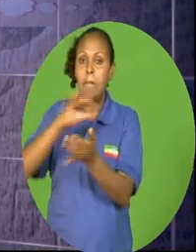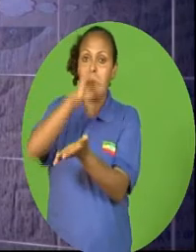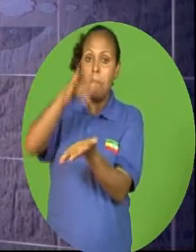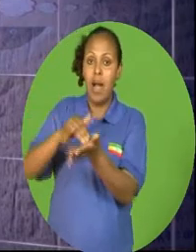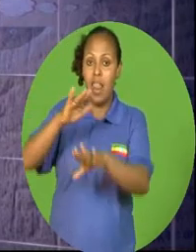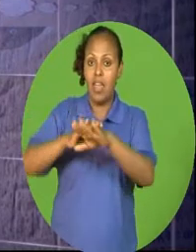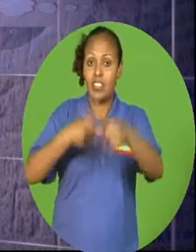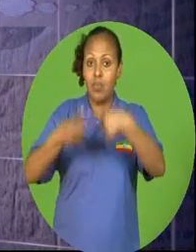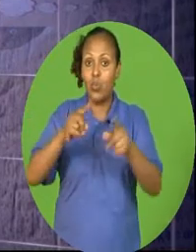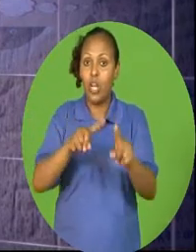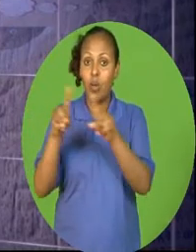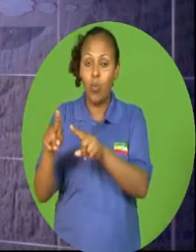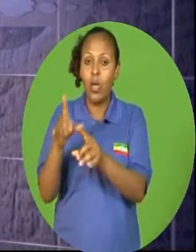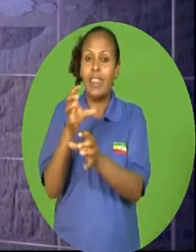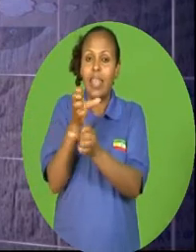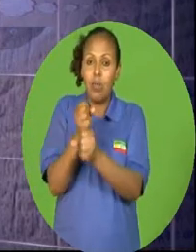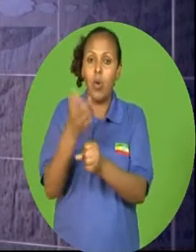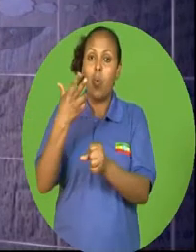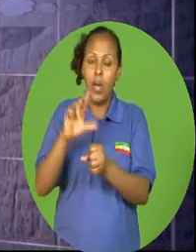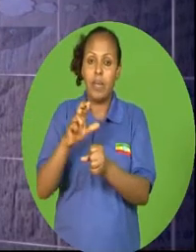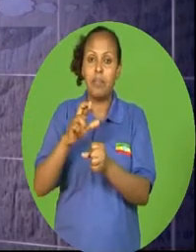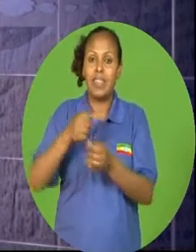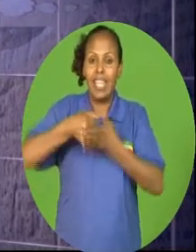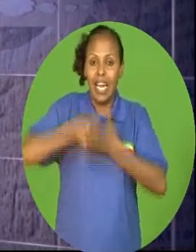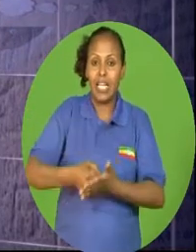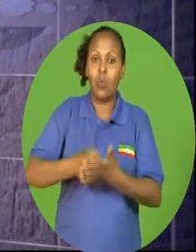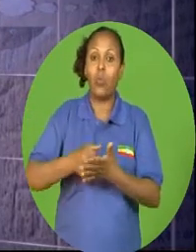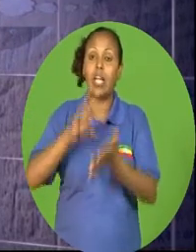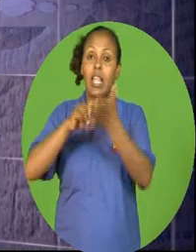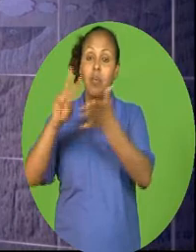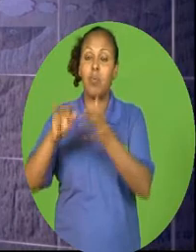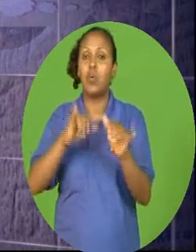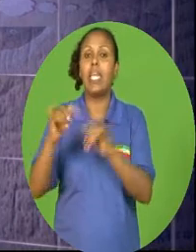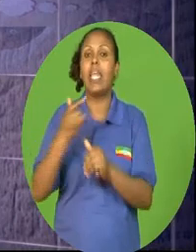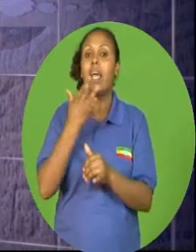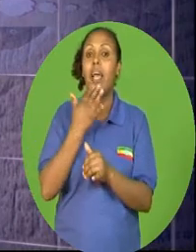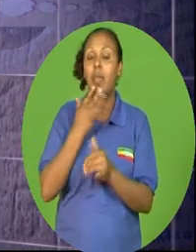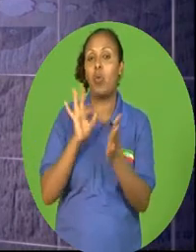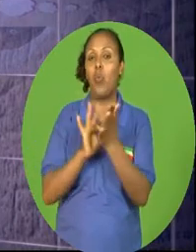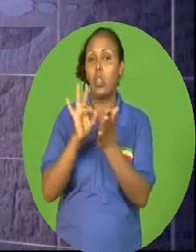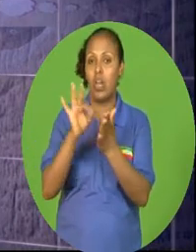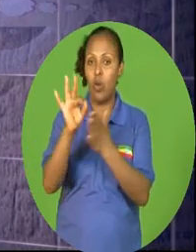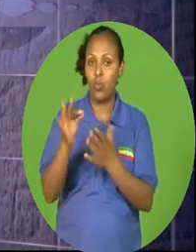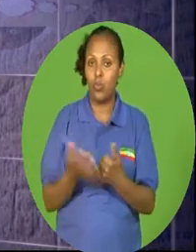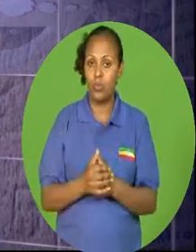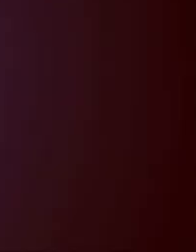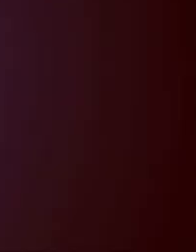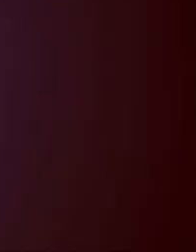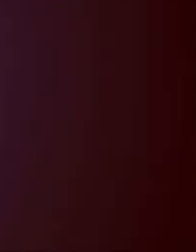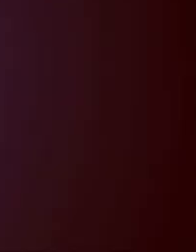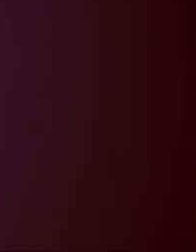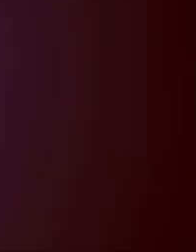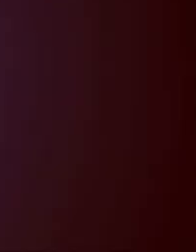በቃል መጨረሻ ወይም በመሃል ሲመጡ ደግሞ ጠብቀው ወይም ተረግጠው ከተነበቡ እንደ ቀለም